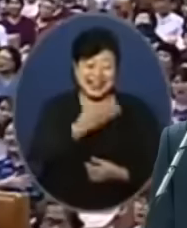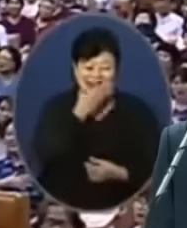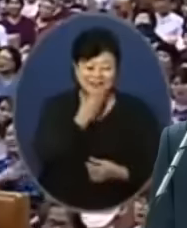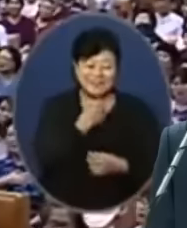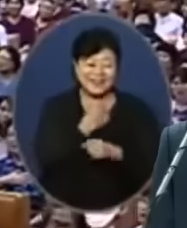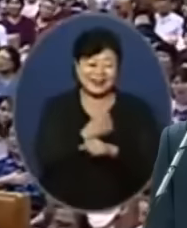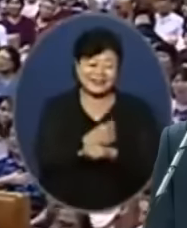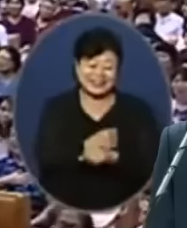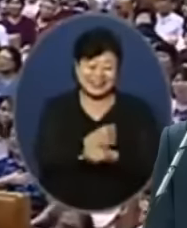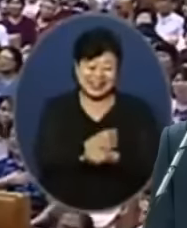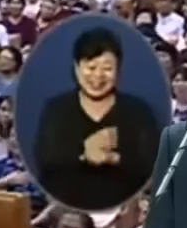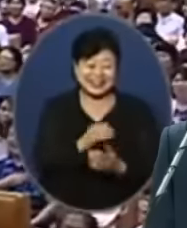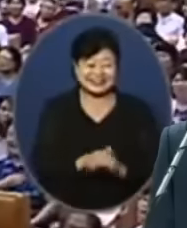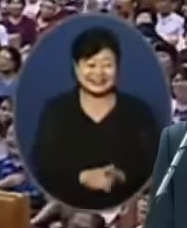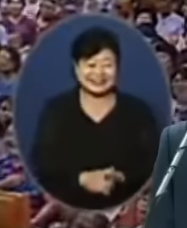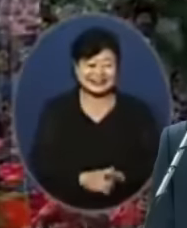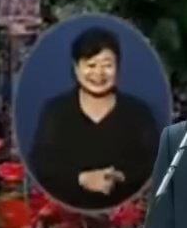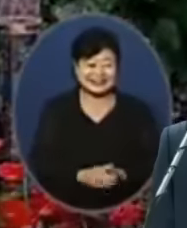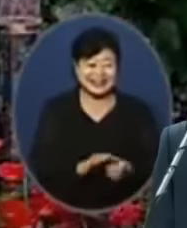행복합니다.